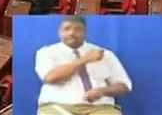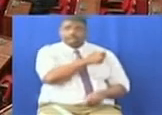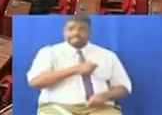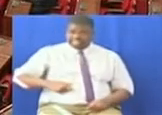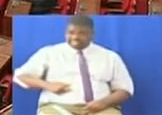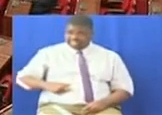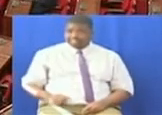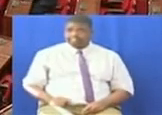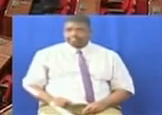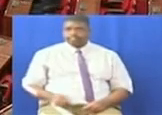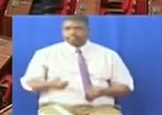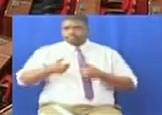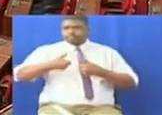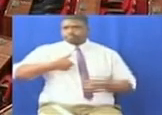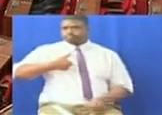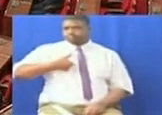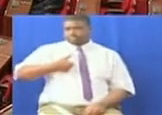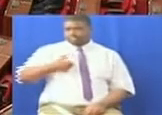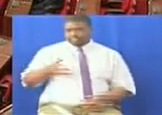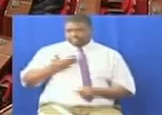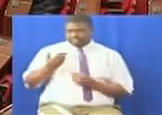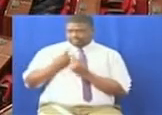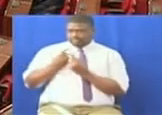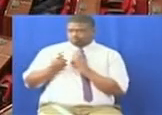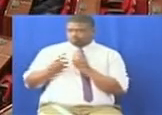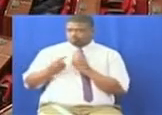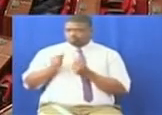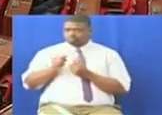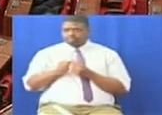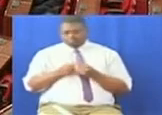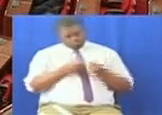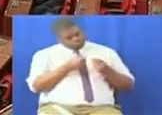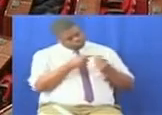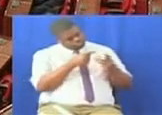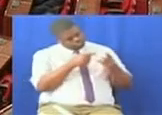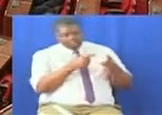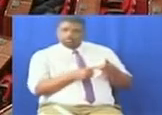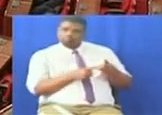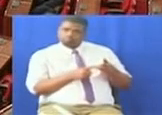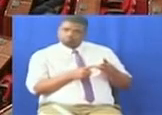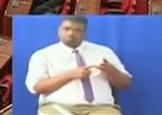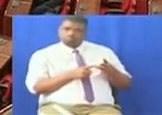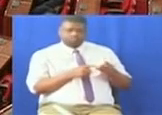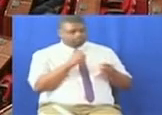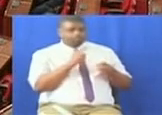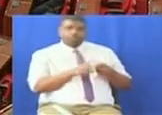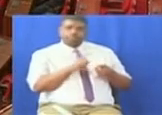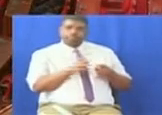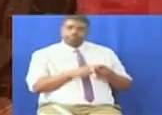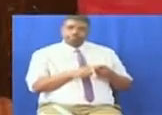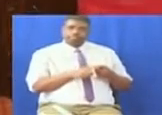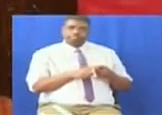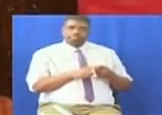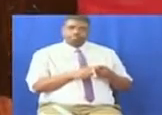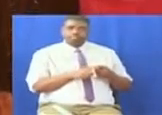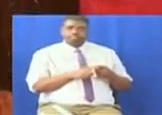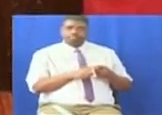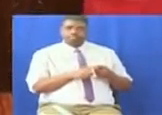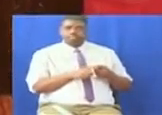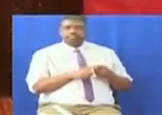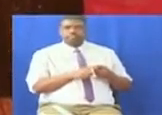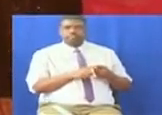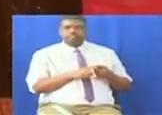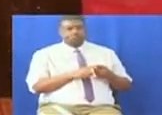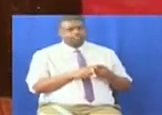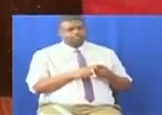Mheshimiwa Spika, mimi nataka nizungumze mambo kama matatu hivi. Swala la kwanza, nitaka kuona